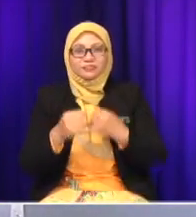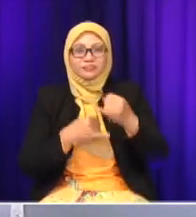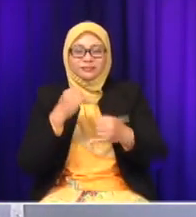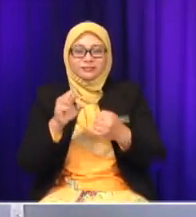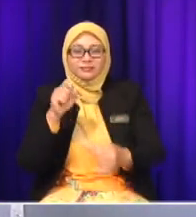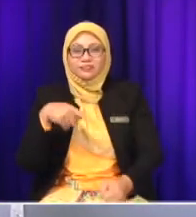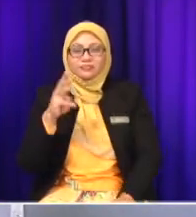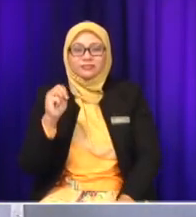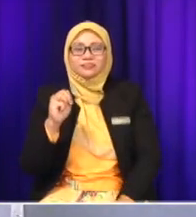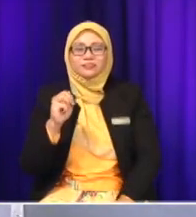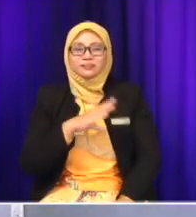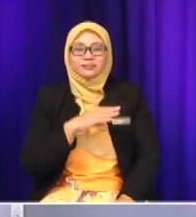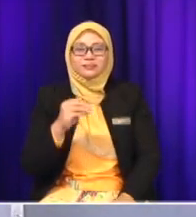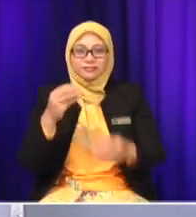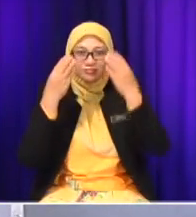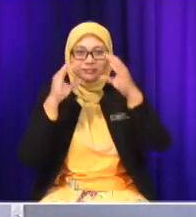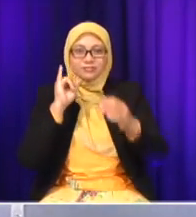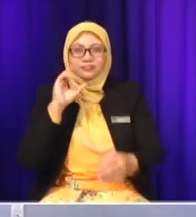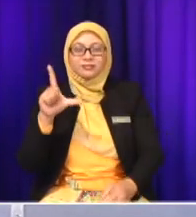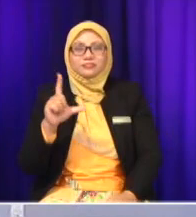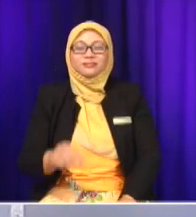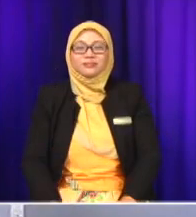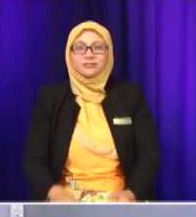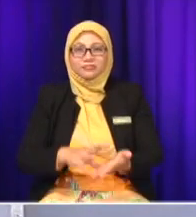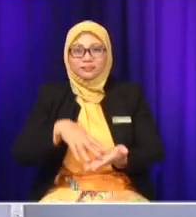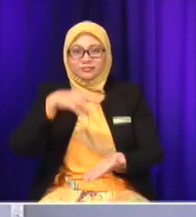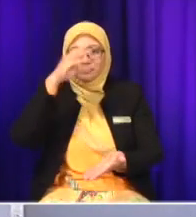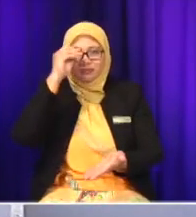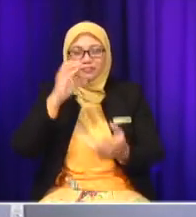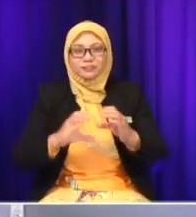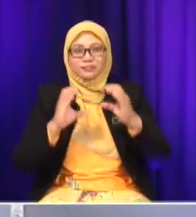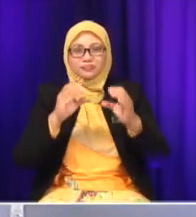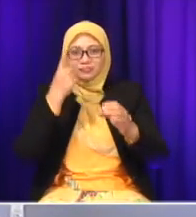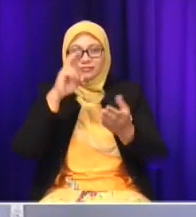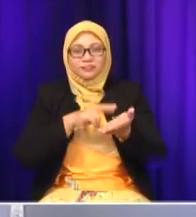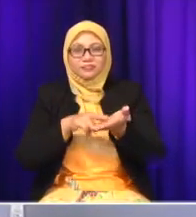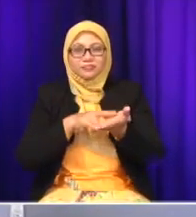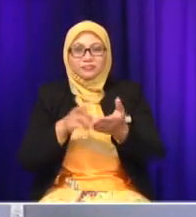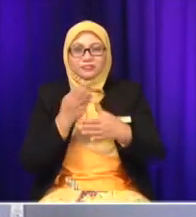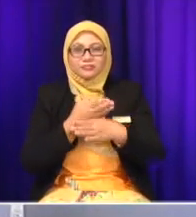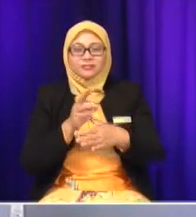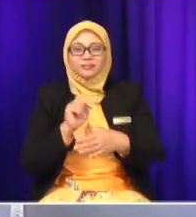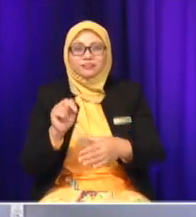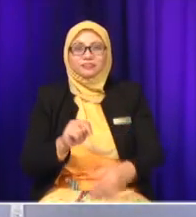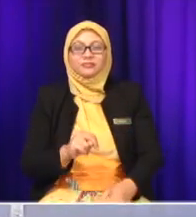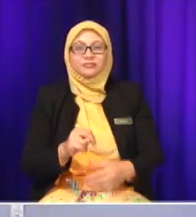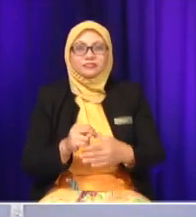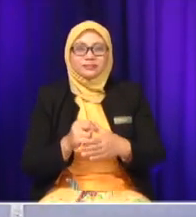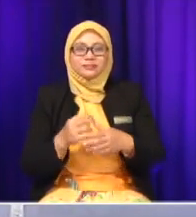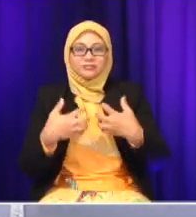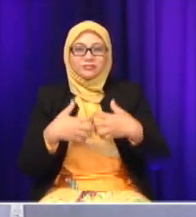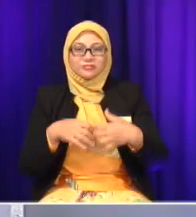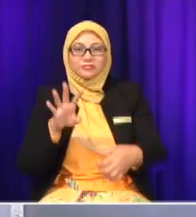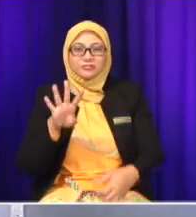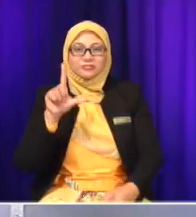saya Fizi dan juga Cikgu Elias hari ini kita belajar tentang merombak rawat bahagian atas Enjin 4emp lejang